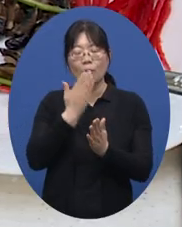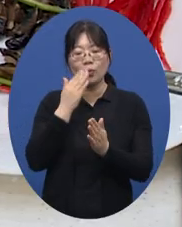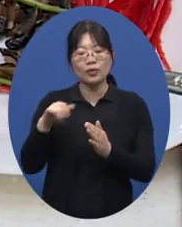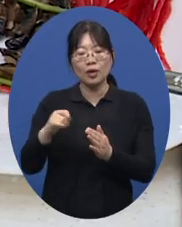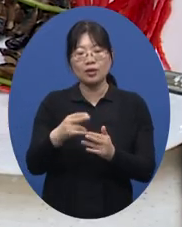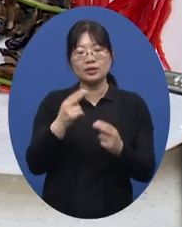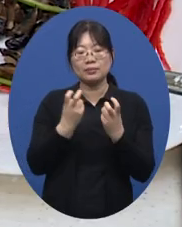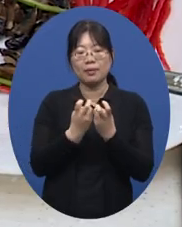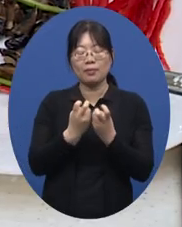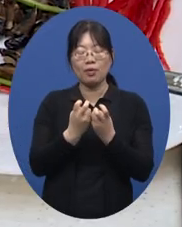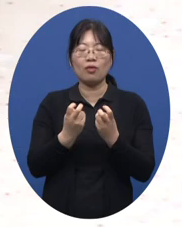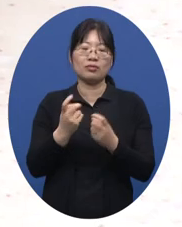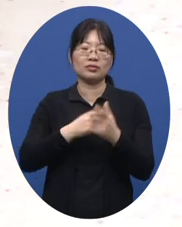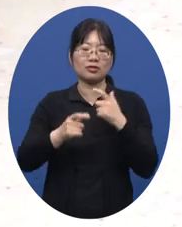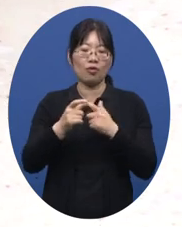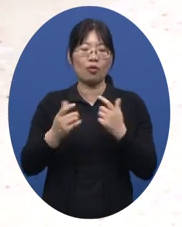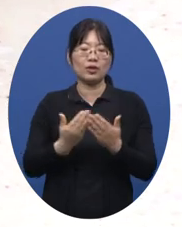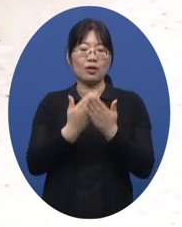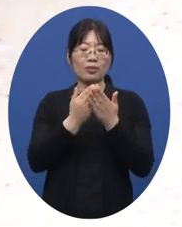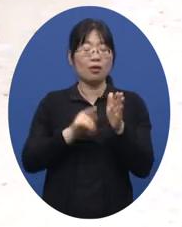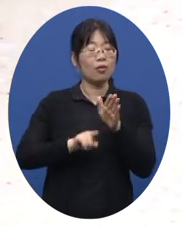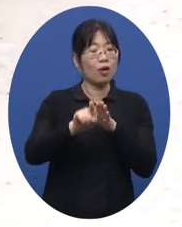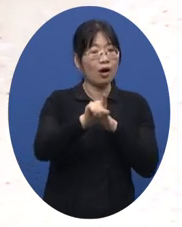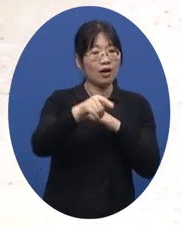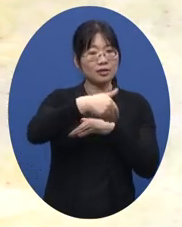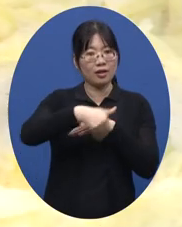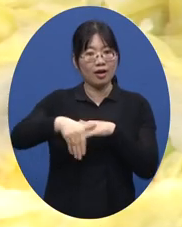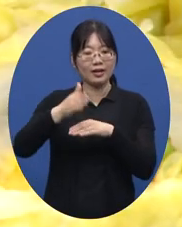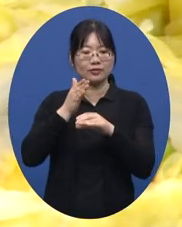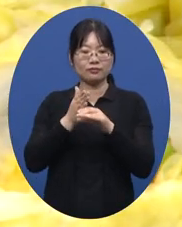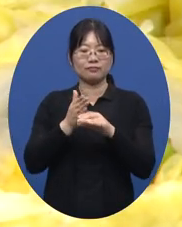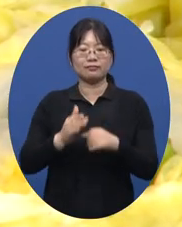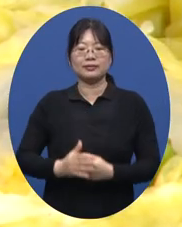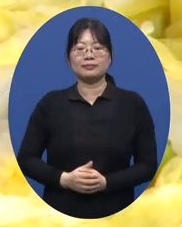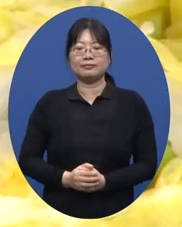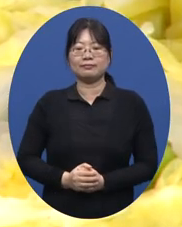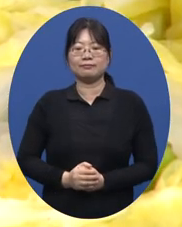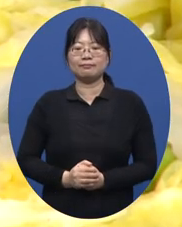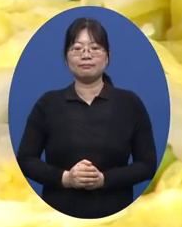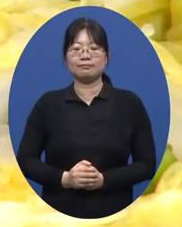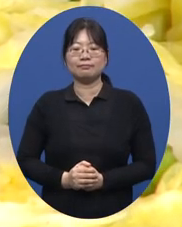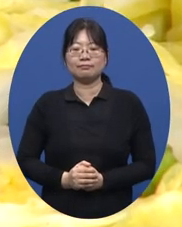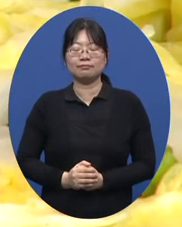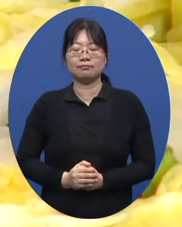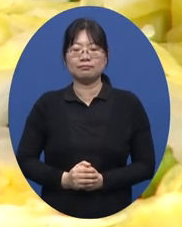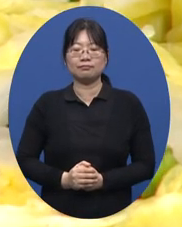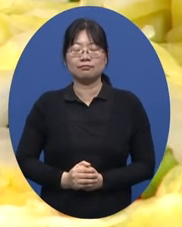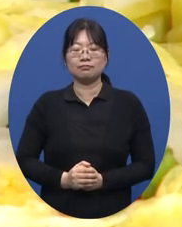요리법 개발과 보급에 앞장설 계획입니다. 경기출 TV 최창순입니다.